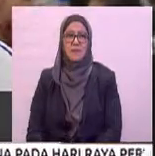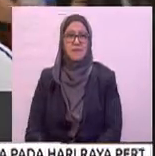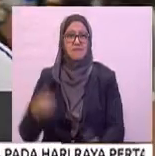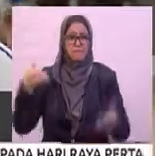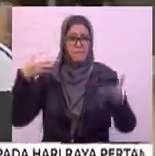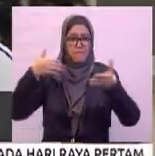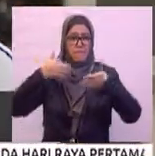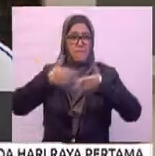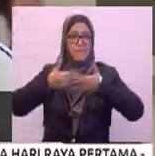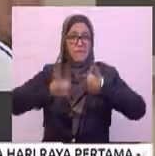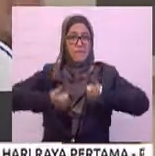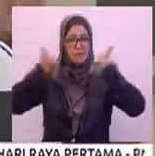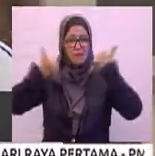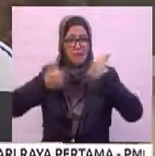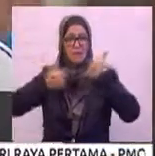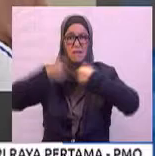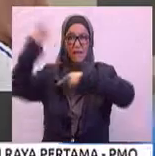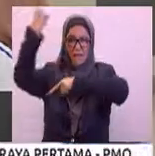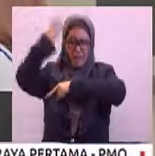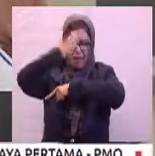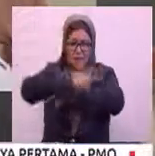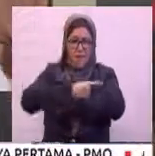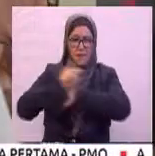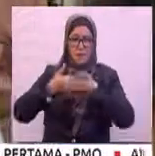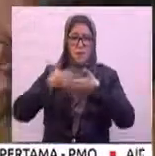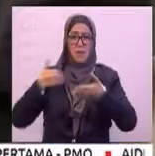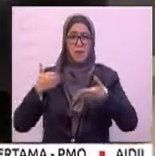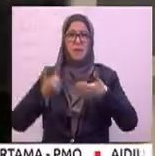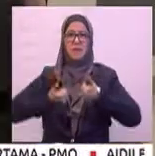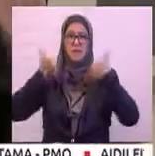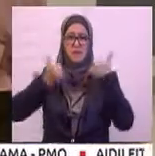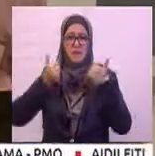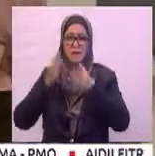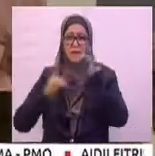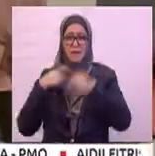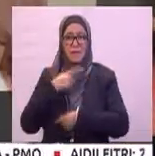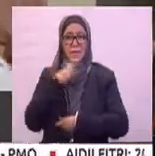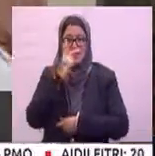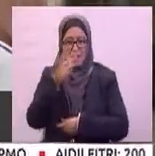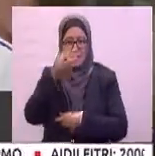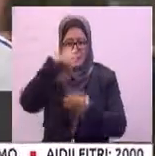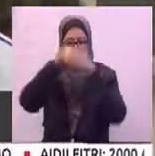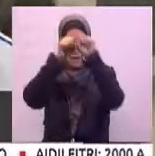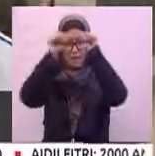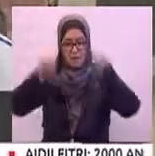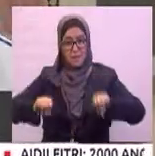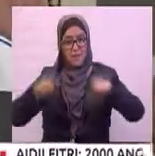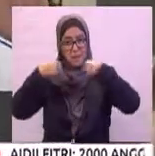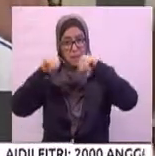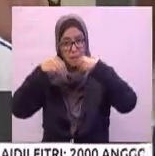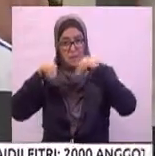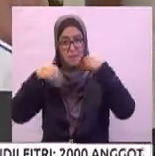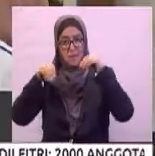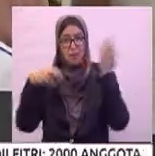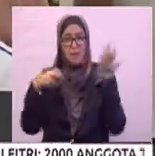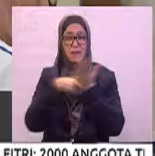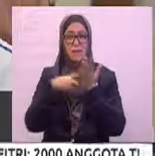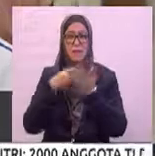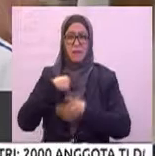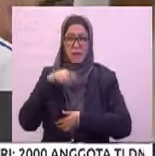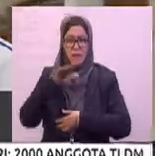Menjelang Syawal, sehari-sehari sebelum menjelang Syawal, kalau kita tengok dalam sistem penjualan kita, sudah ada 11,000